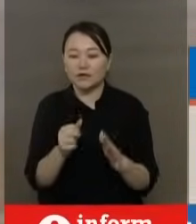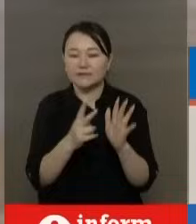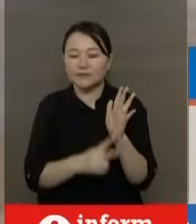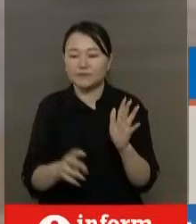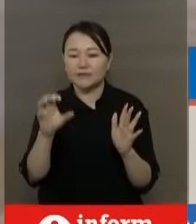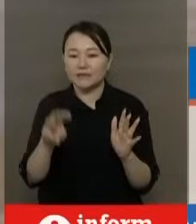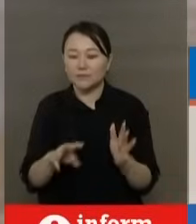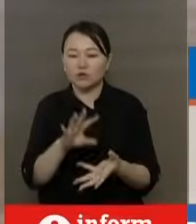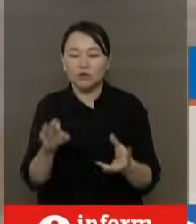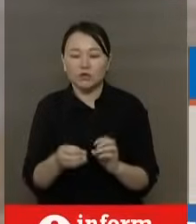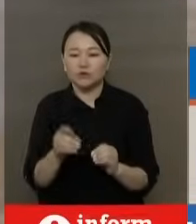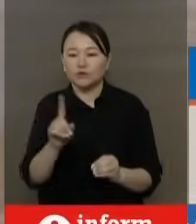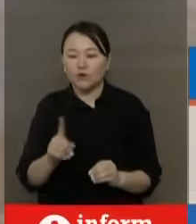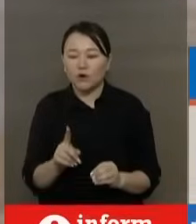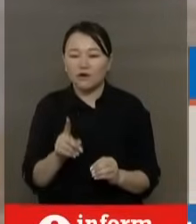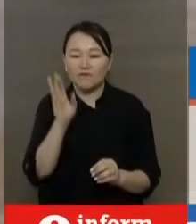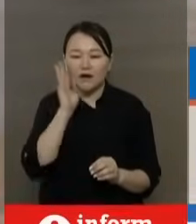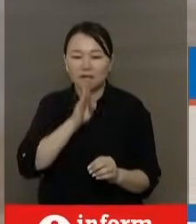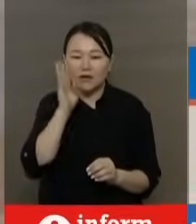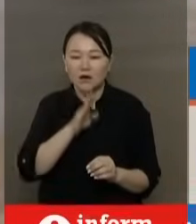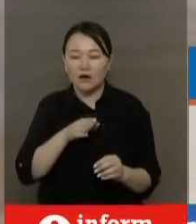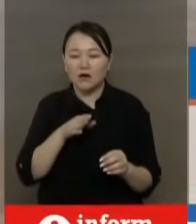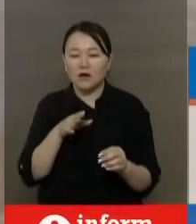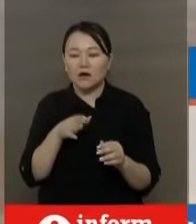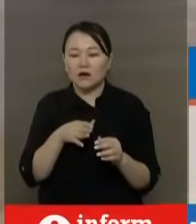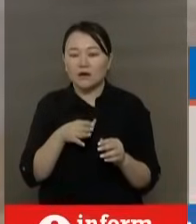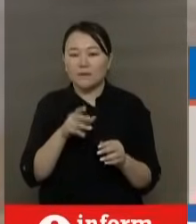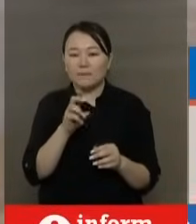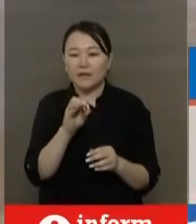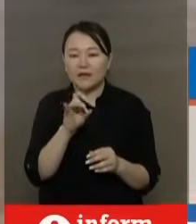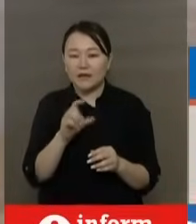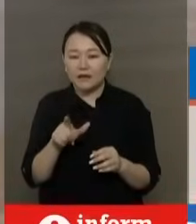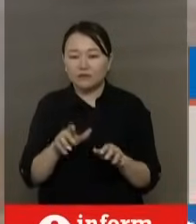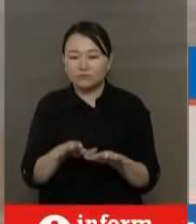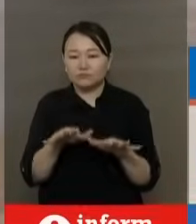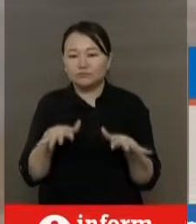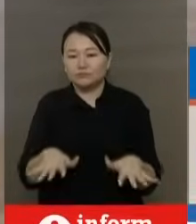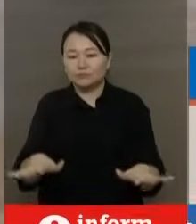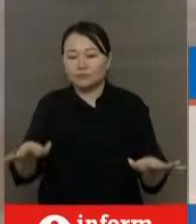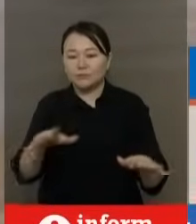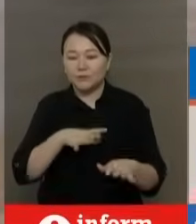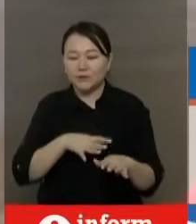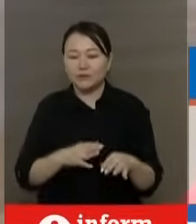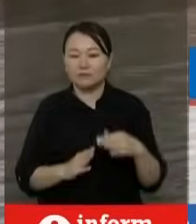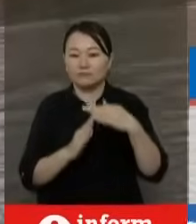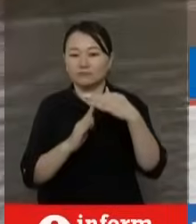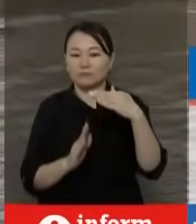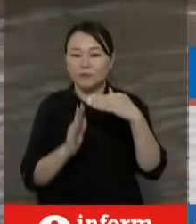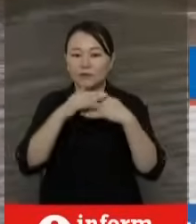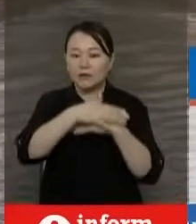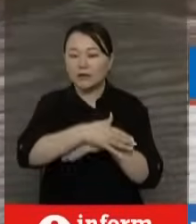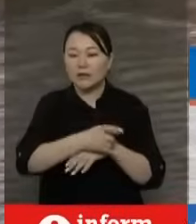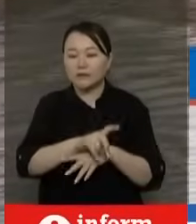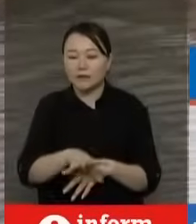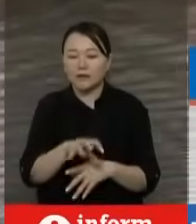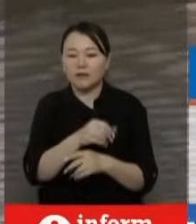сантиметров. В результате чего вода вышла из берегов реки Калшакты и перелила через имеющие оболование. Как сообщил